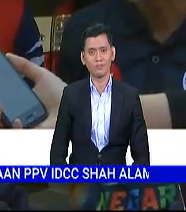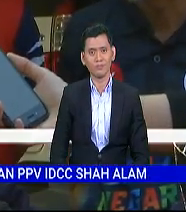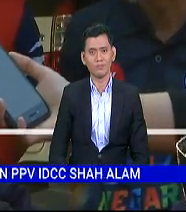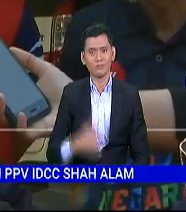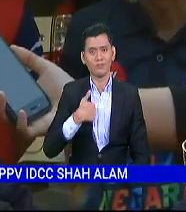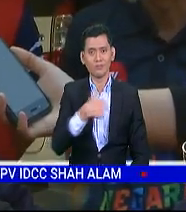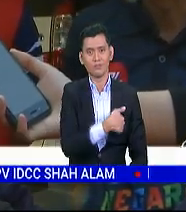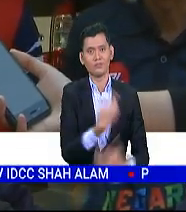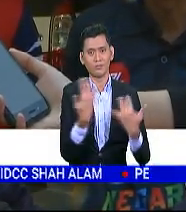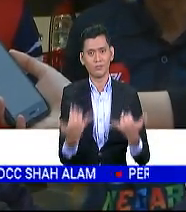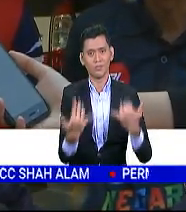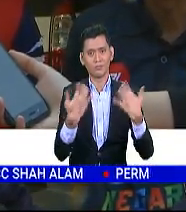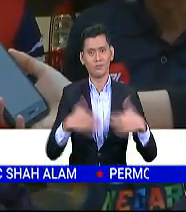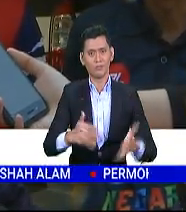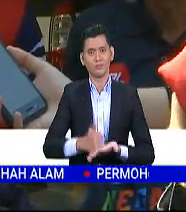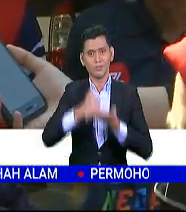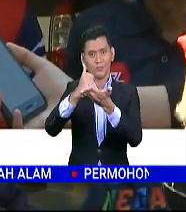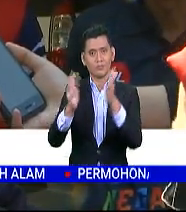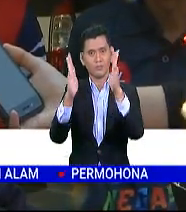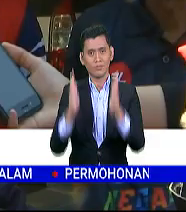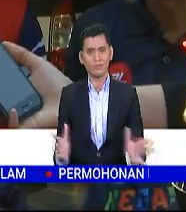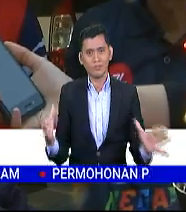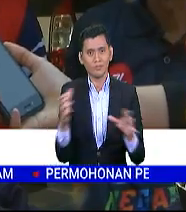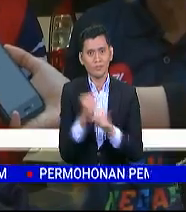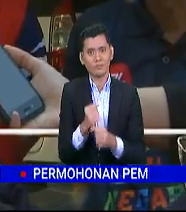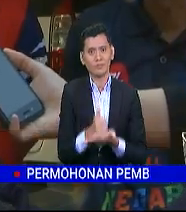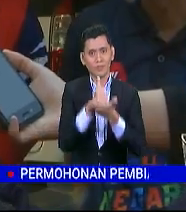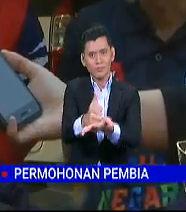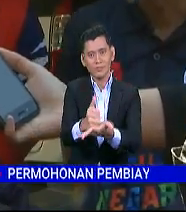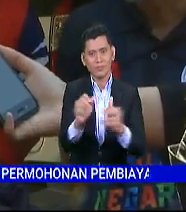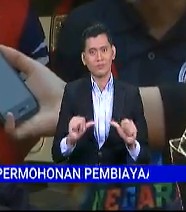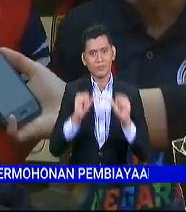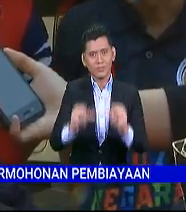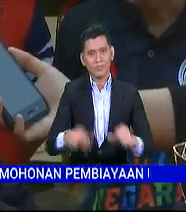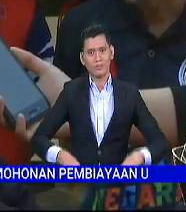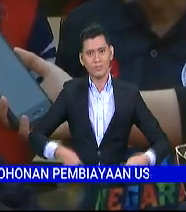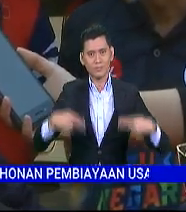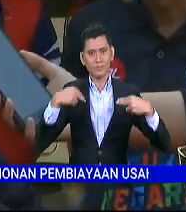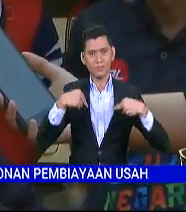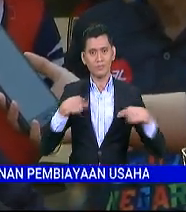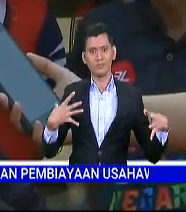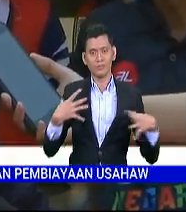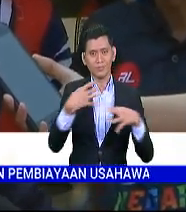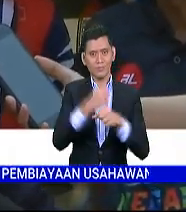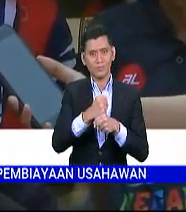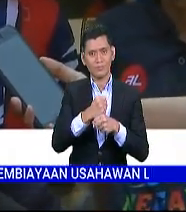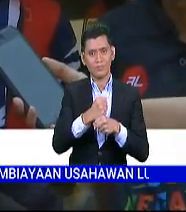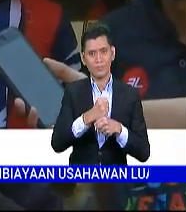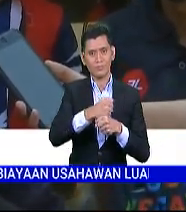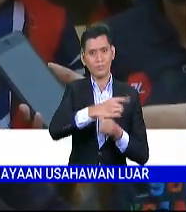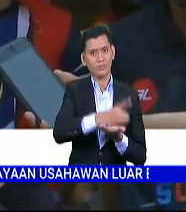Kita di fasa untuk membantu mereka mendapatkan bantuan untuk meneruskan kehidupan, untuk mendapatkan